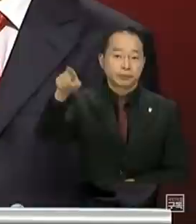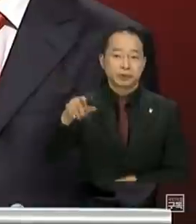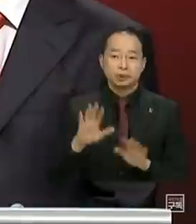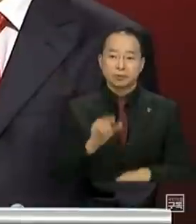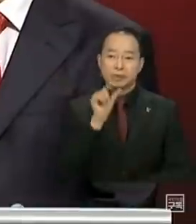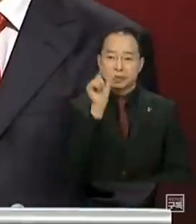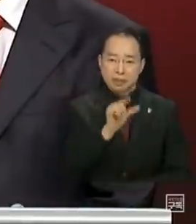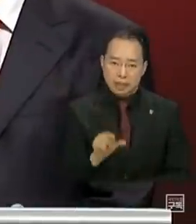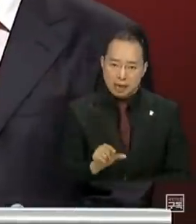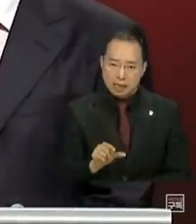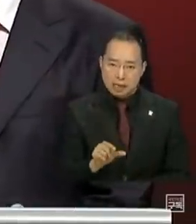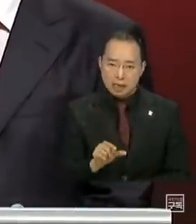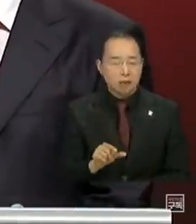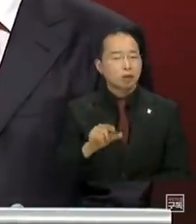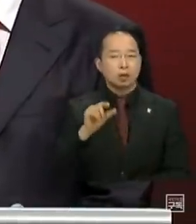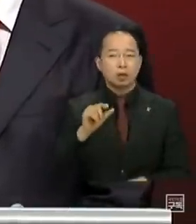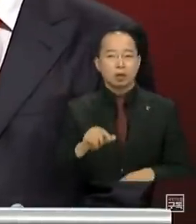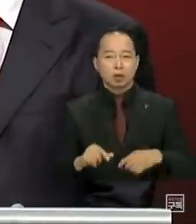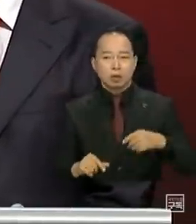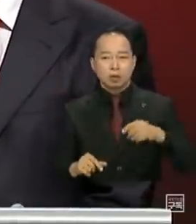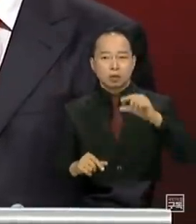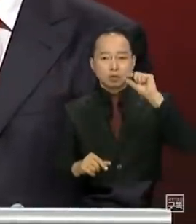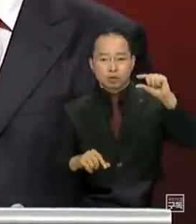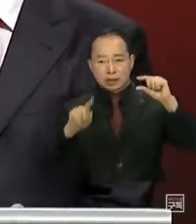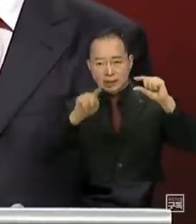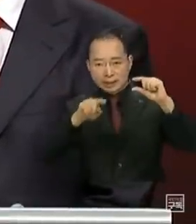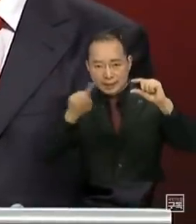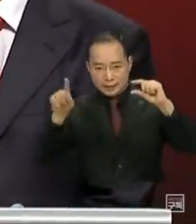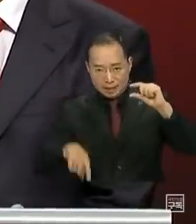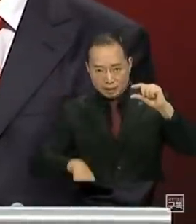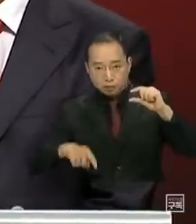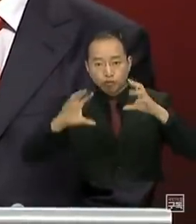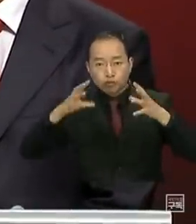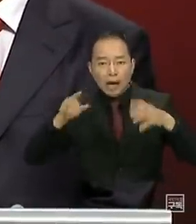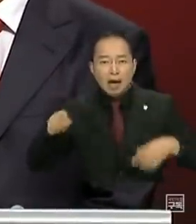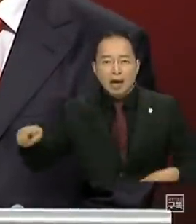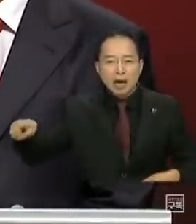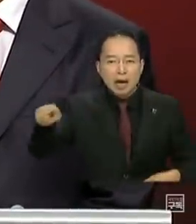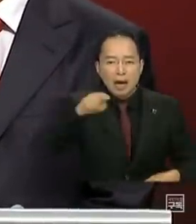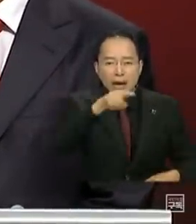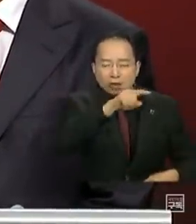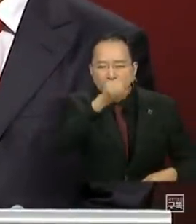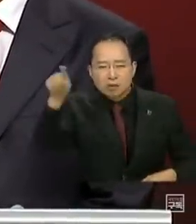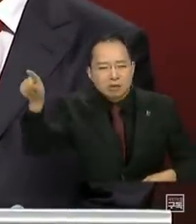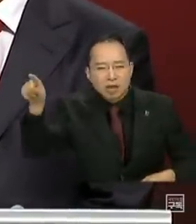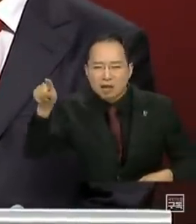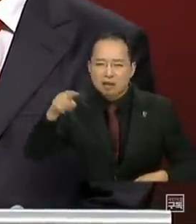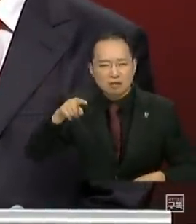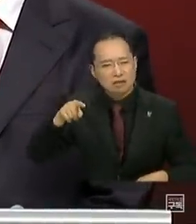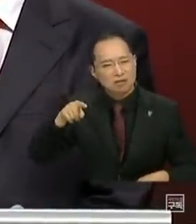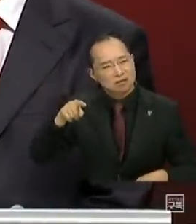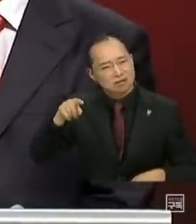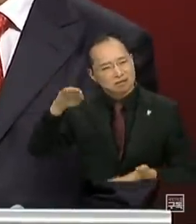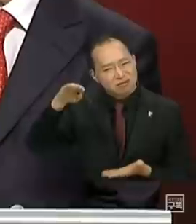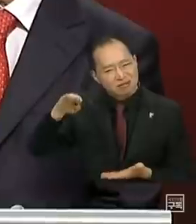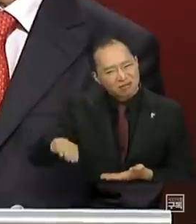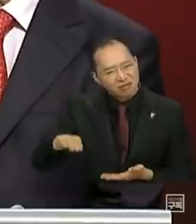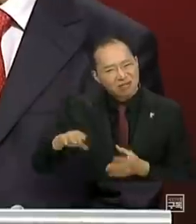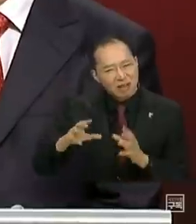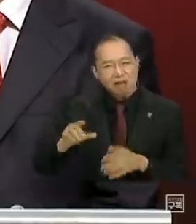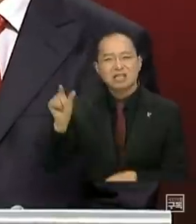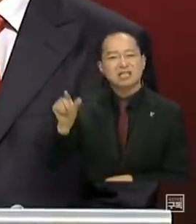이탈리아하고 아마 G7 국가 중에서 제일 떨어지는 나라가 제가 보기에는 이탈리아라고 들었습니다. 예.